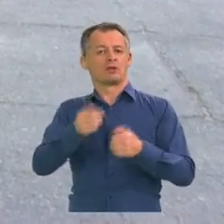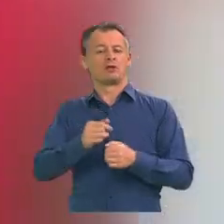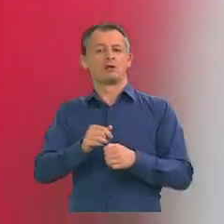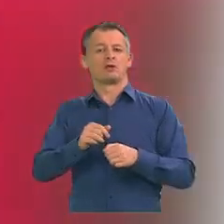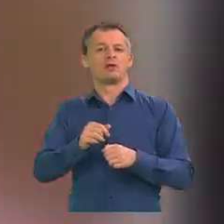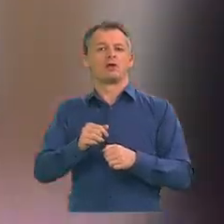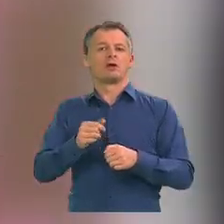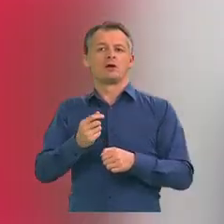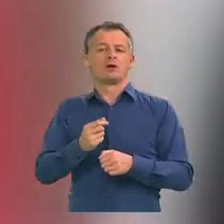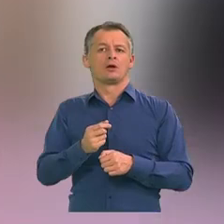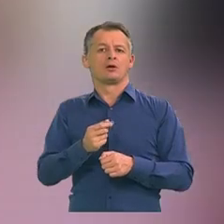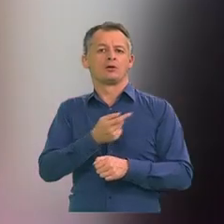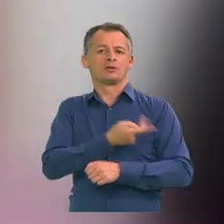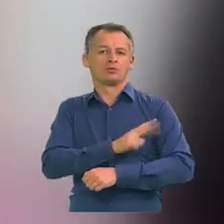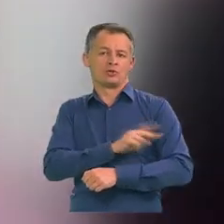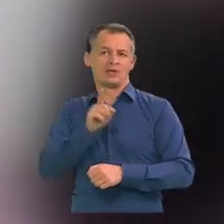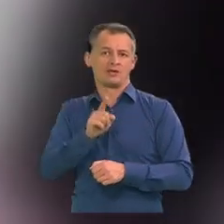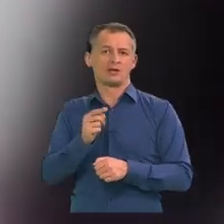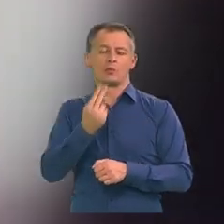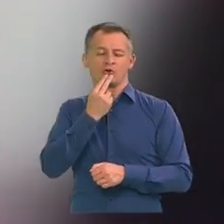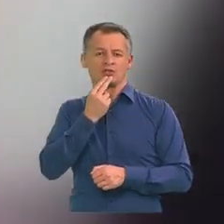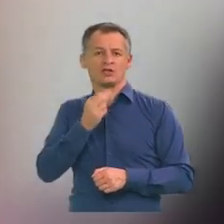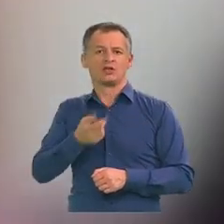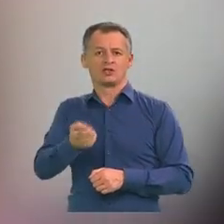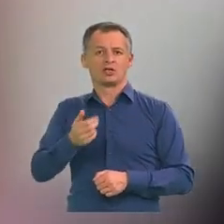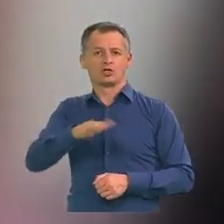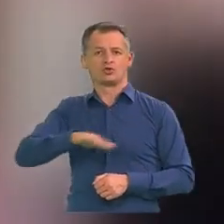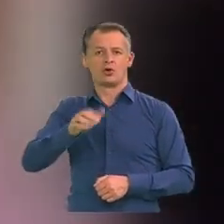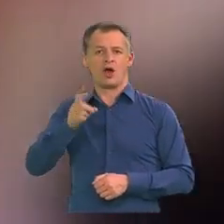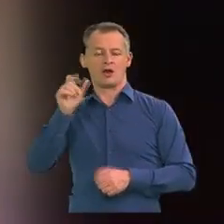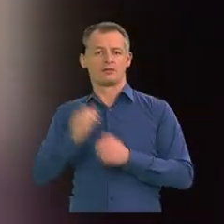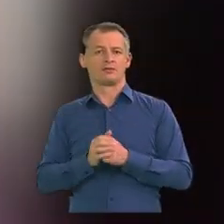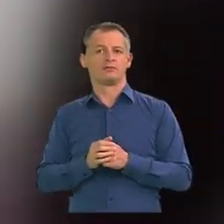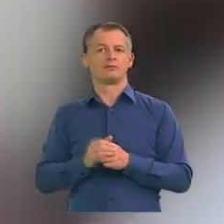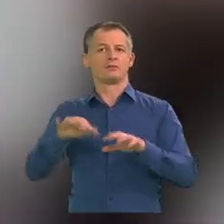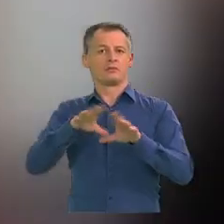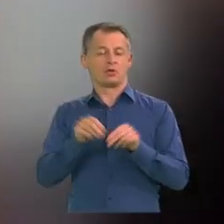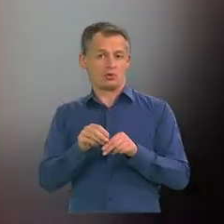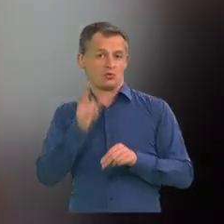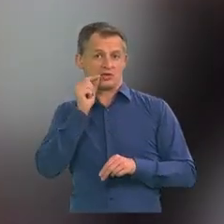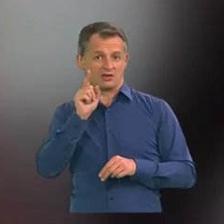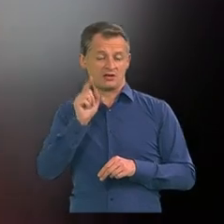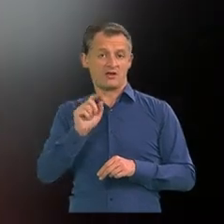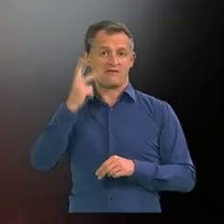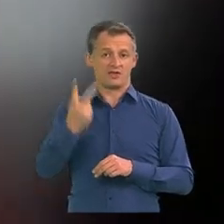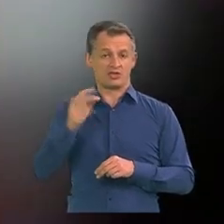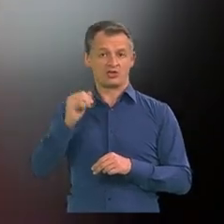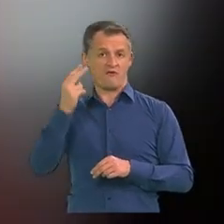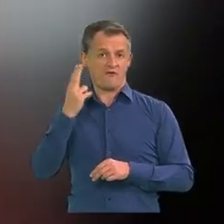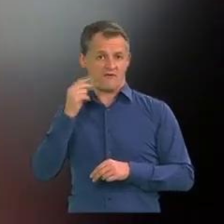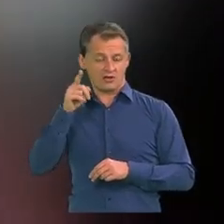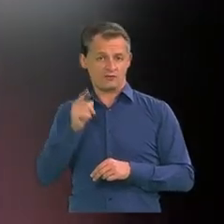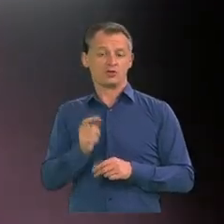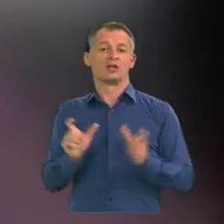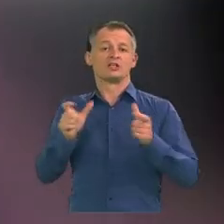Arad. După apariția cazului în presă, agresoarea de 17 ani și tatăl ei Vitrec, cel care a filmat întreaga scenă, au fost reținuți